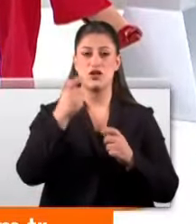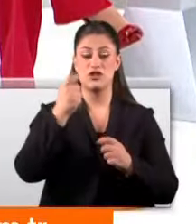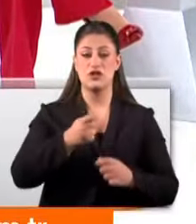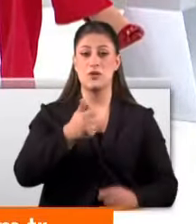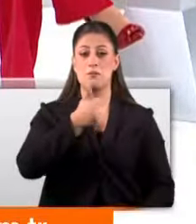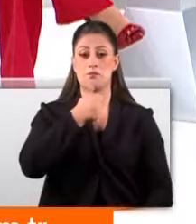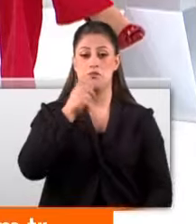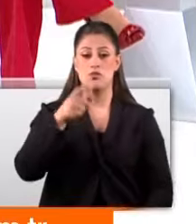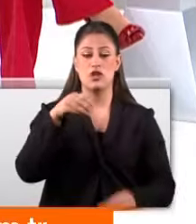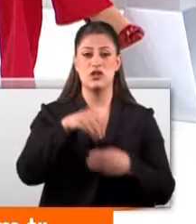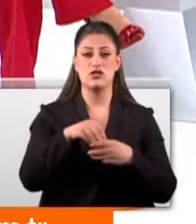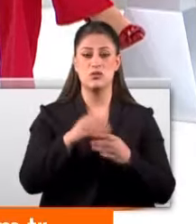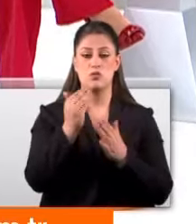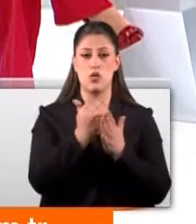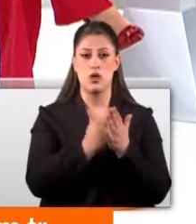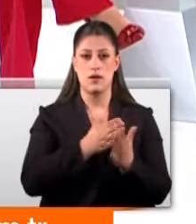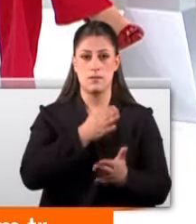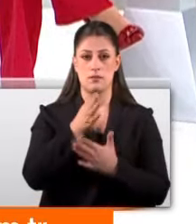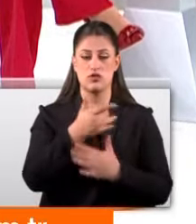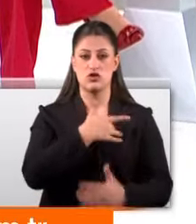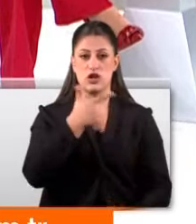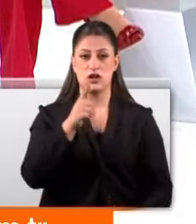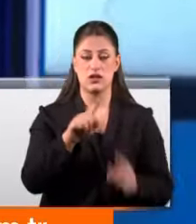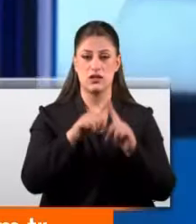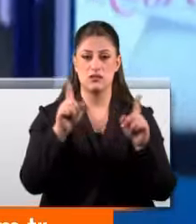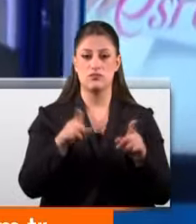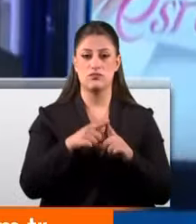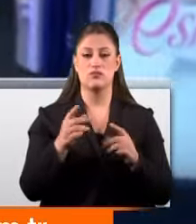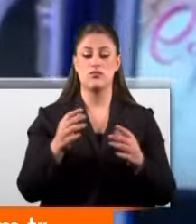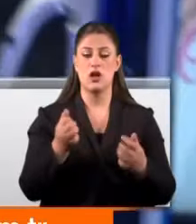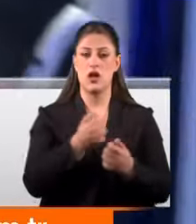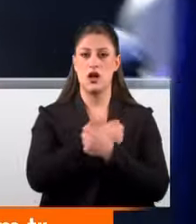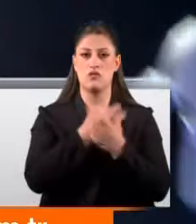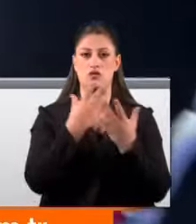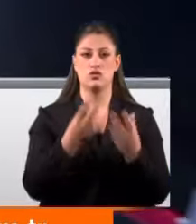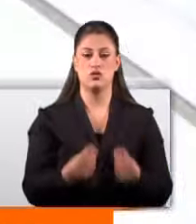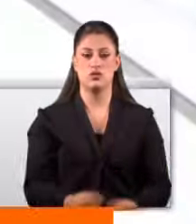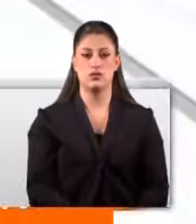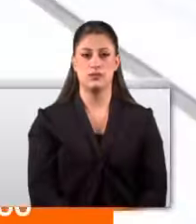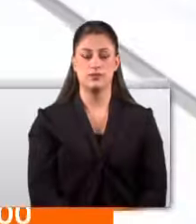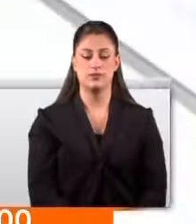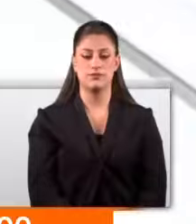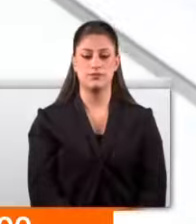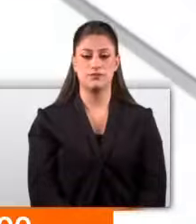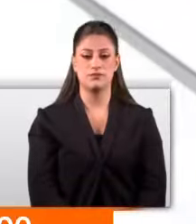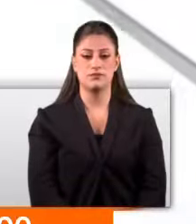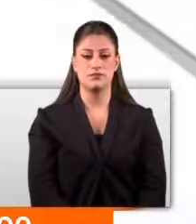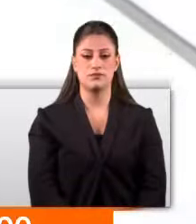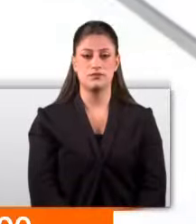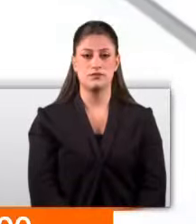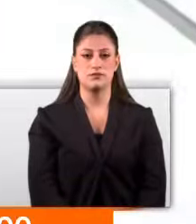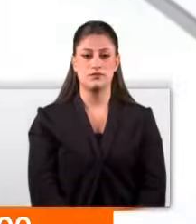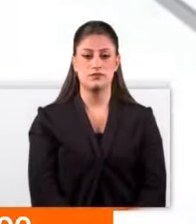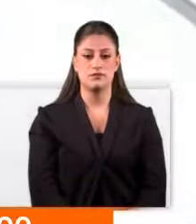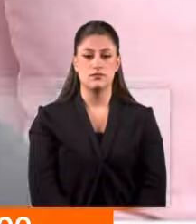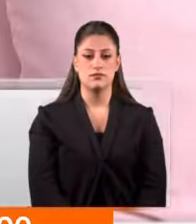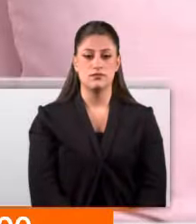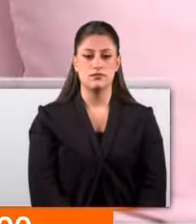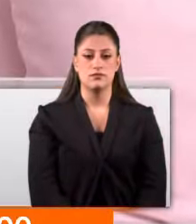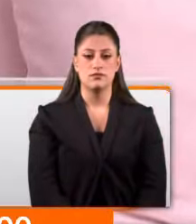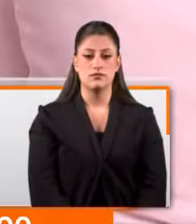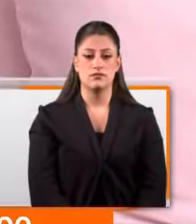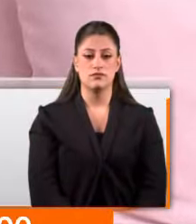bulabilmek için gelmişti. Programa canlı yayında kavuştu. Serhat Bey geliyor. Buyursunlar. Özür dilerim. Seni bulamadığım için.